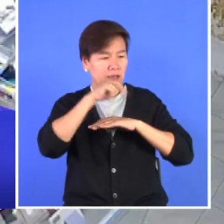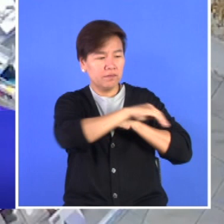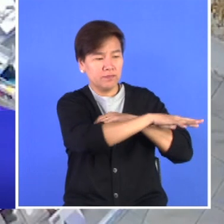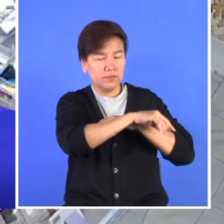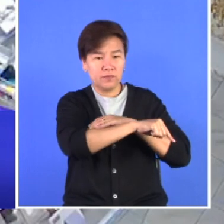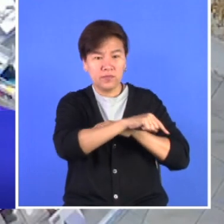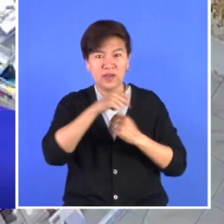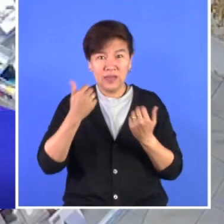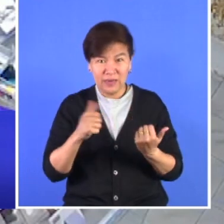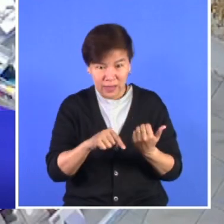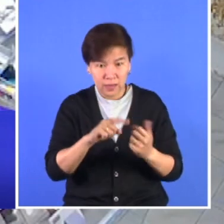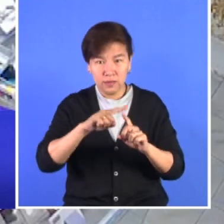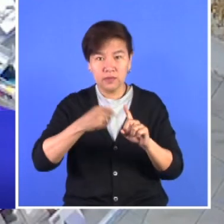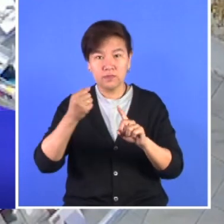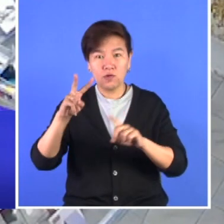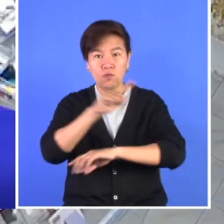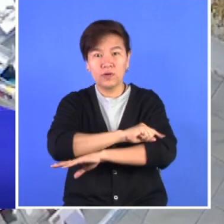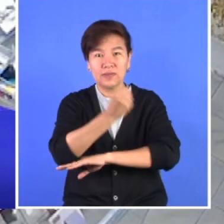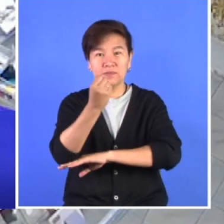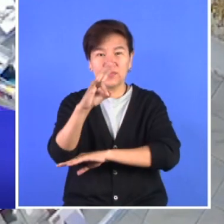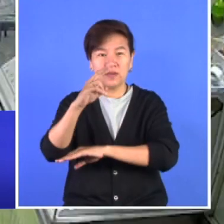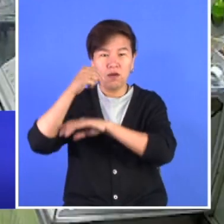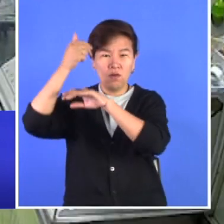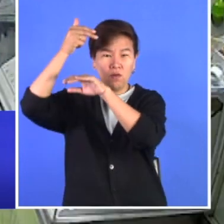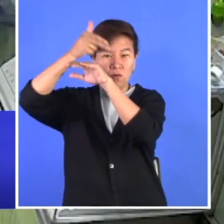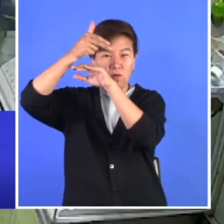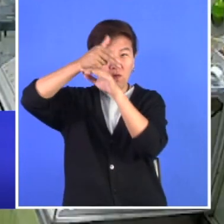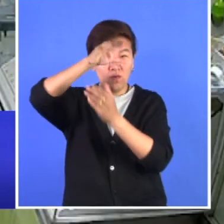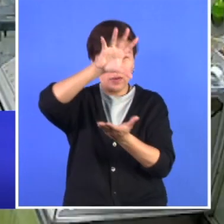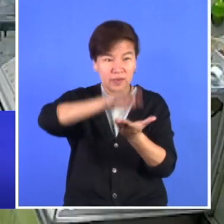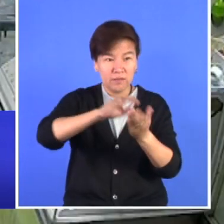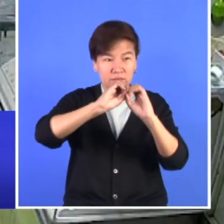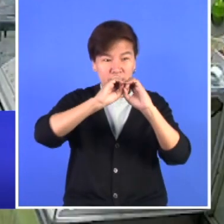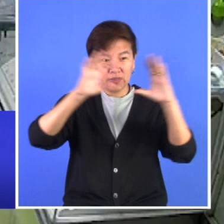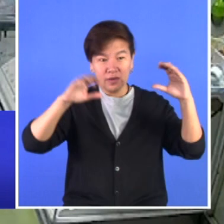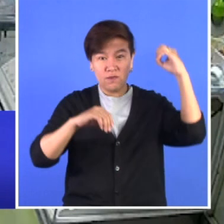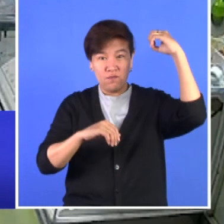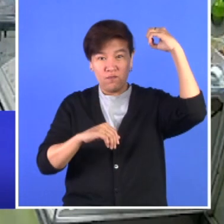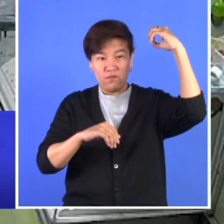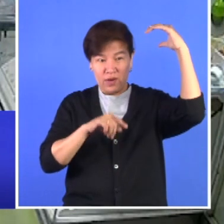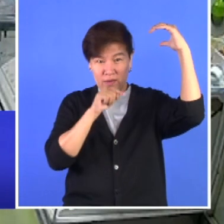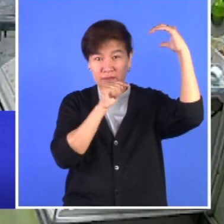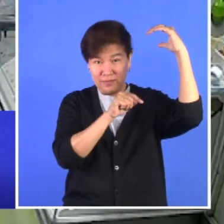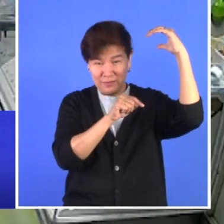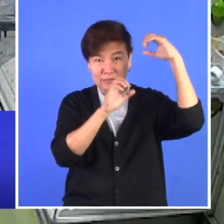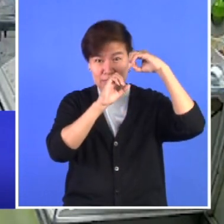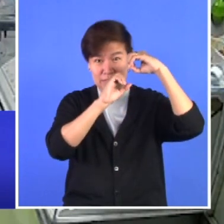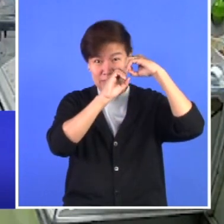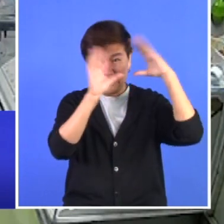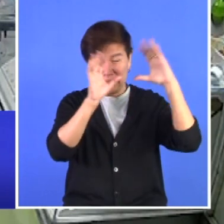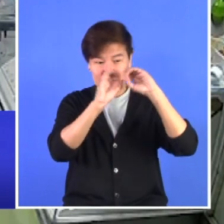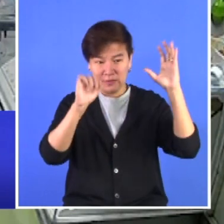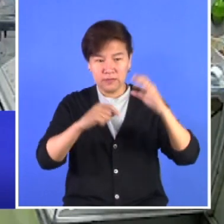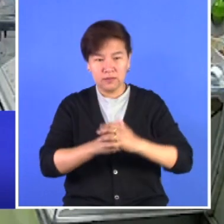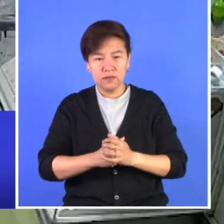คะแล้วกล้องชัดมากกล้องวงจรปิดไฟในร้านเาก็เปิดไว้ด้วยนะคะหวังว่ากล้องวงจรปิดที่ไปงัดมา